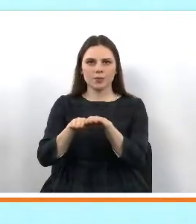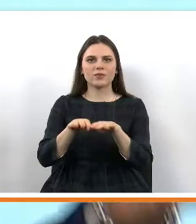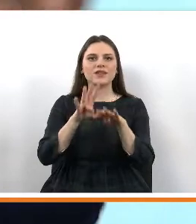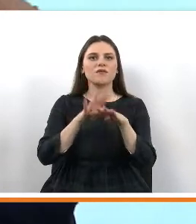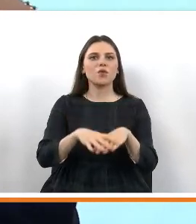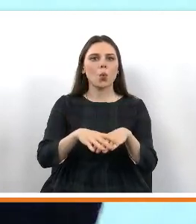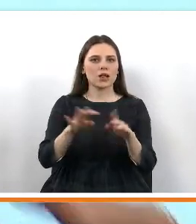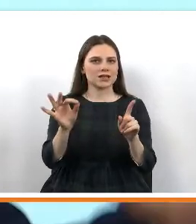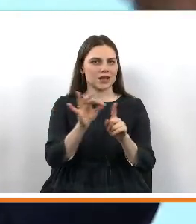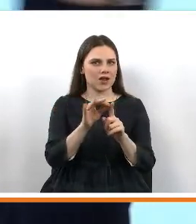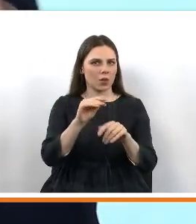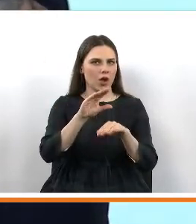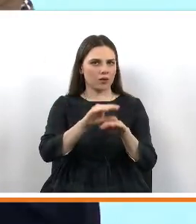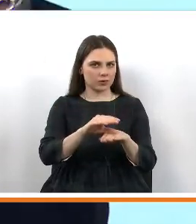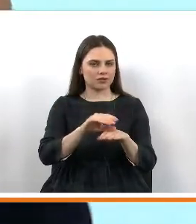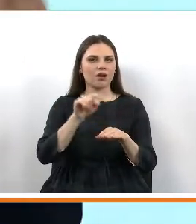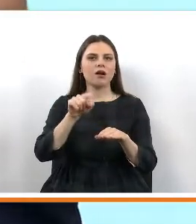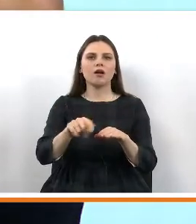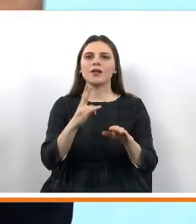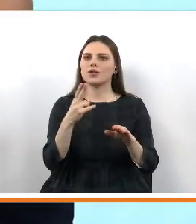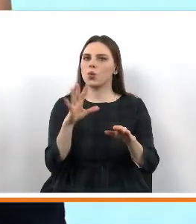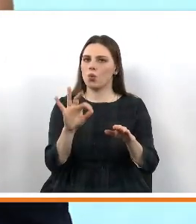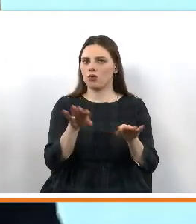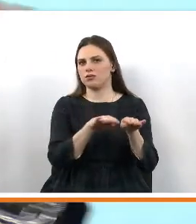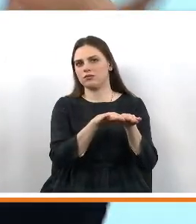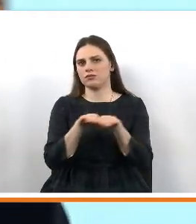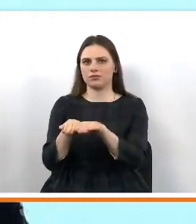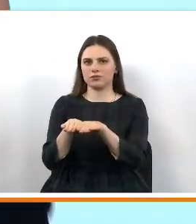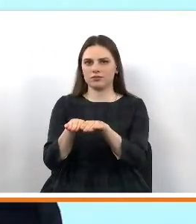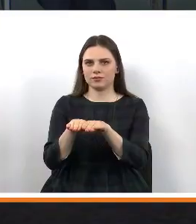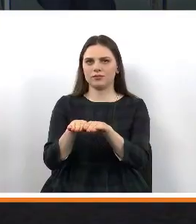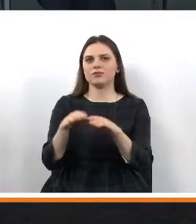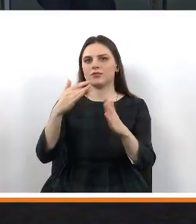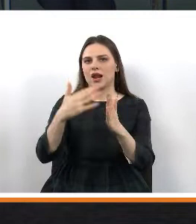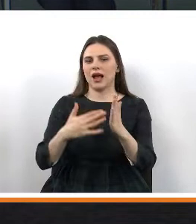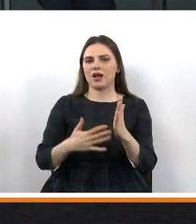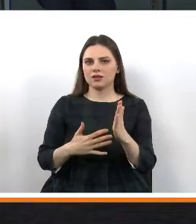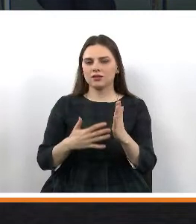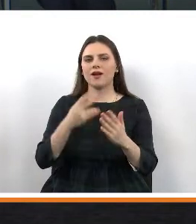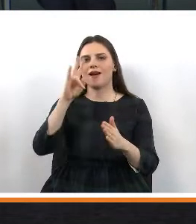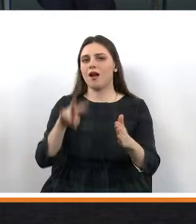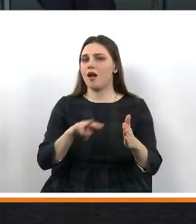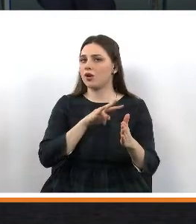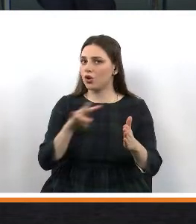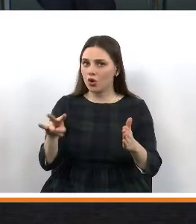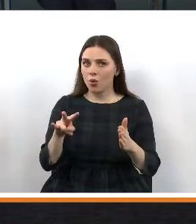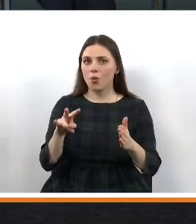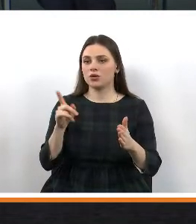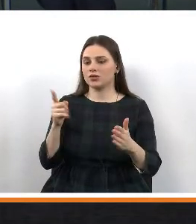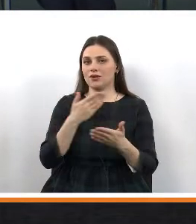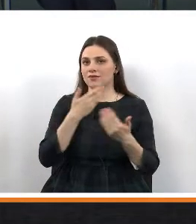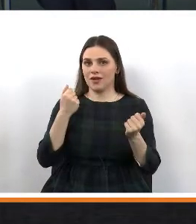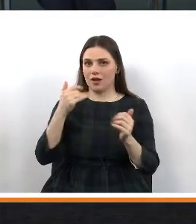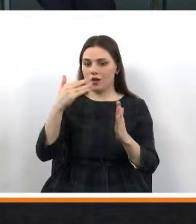там есть у нас некоммерческие организации, которые состоят в реестре, есть религиозные организации, которые не состоят в реестре, но